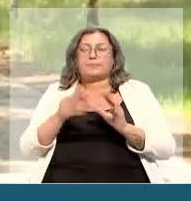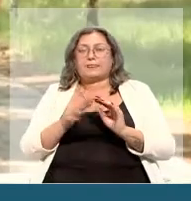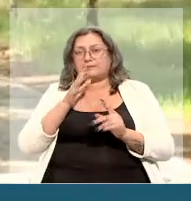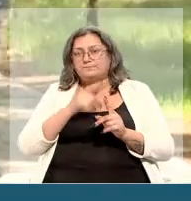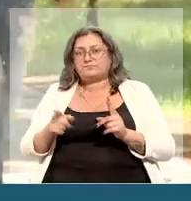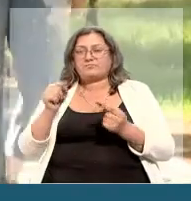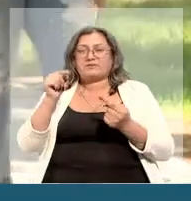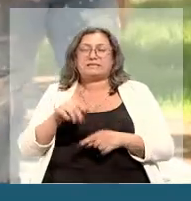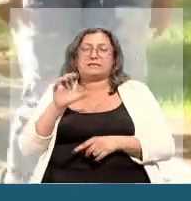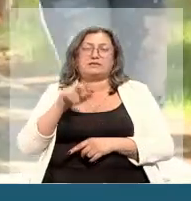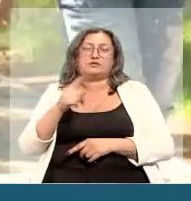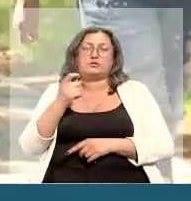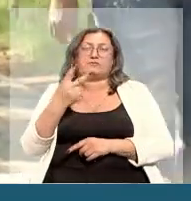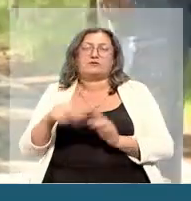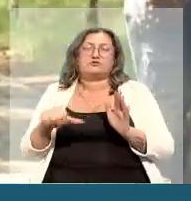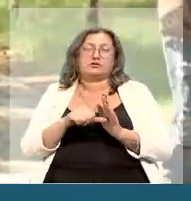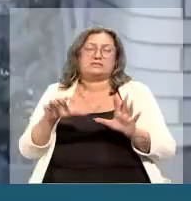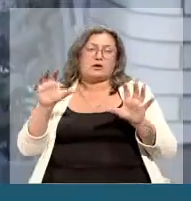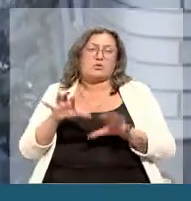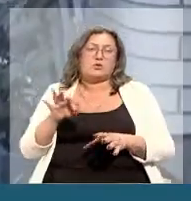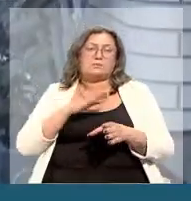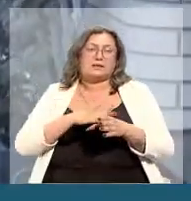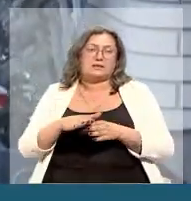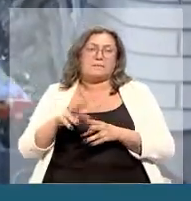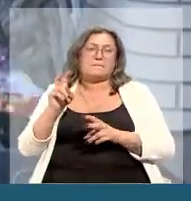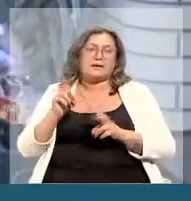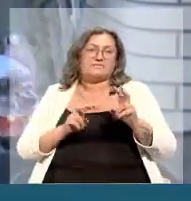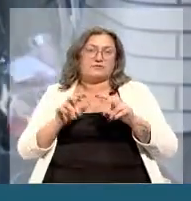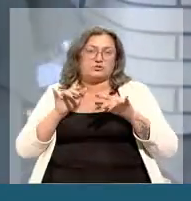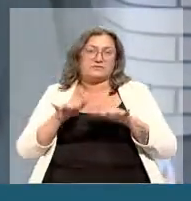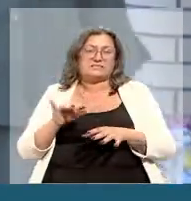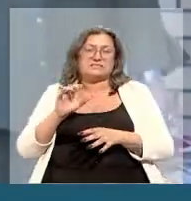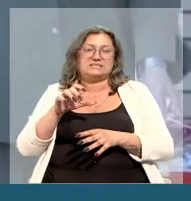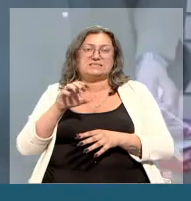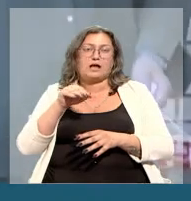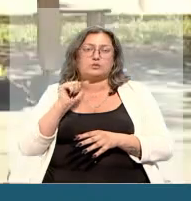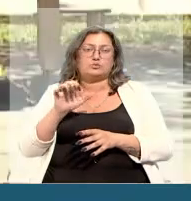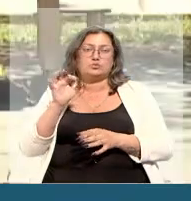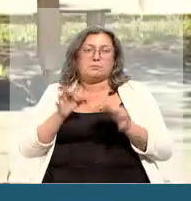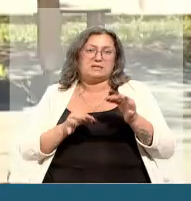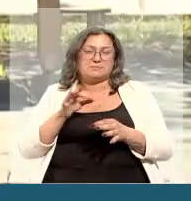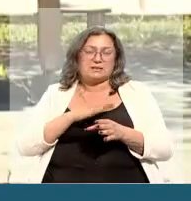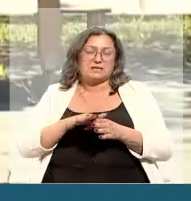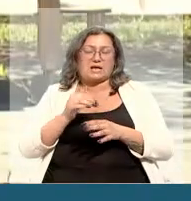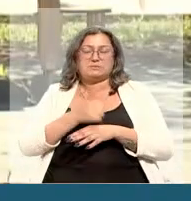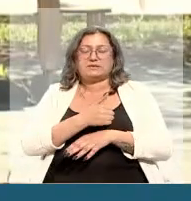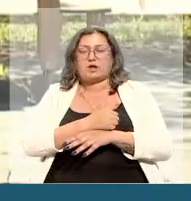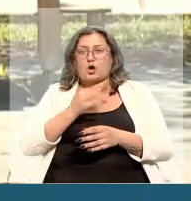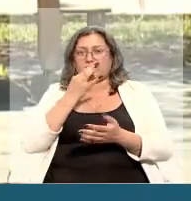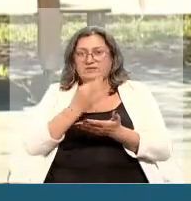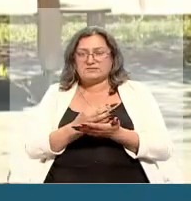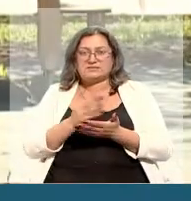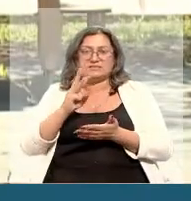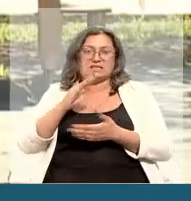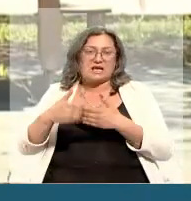в соответствии со статьей 126 Закона об исполнительном производстве и статусе судебных исполнителей к административной